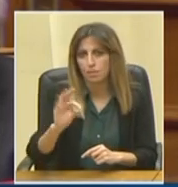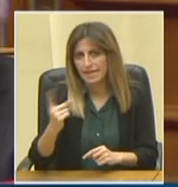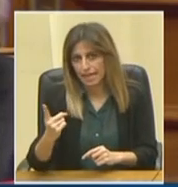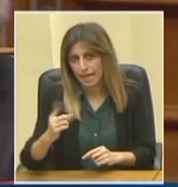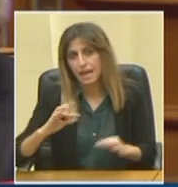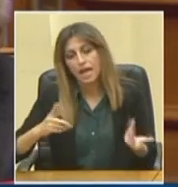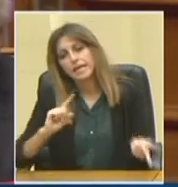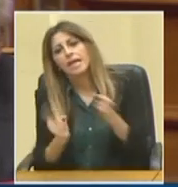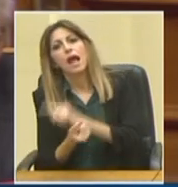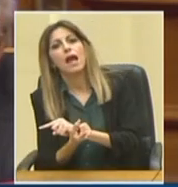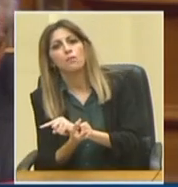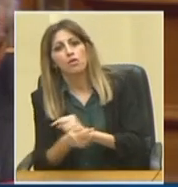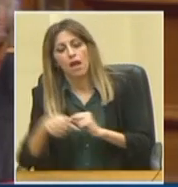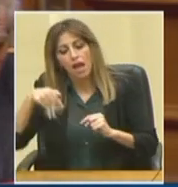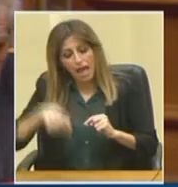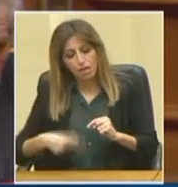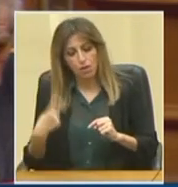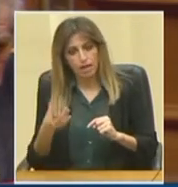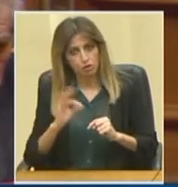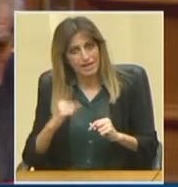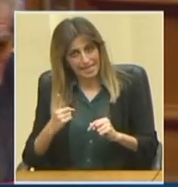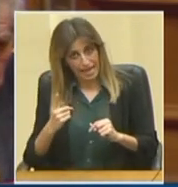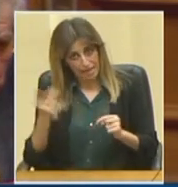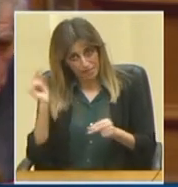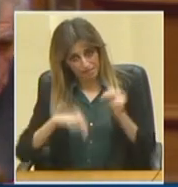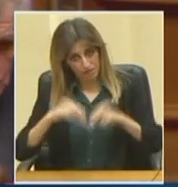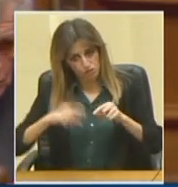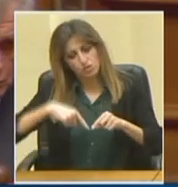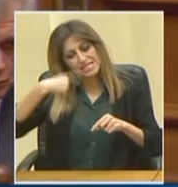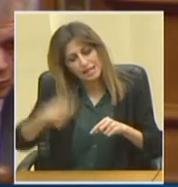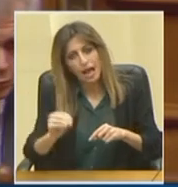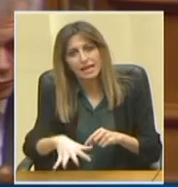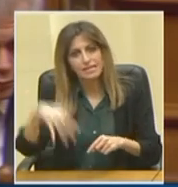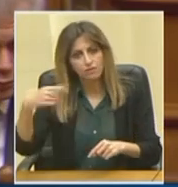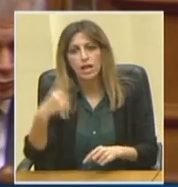πόσο δε μάλλον, στα πολυόρημα ζητήματα, στα κρίσιμα ζητήματα, και